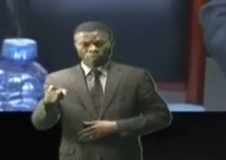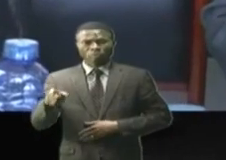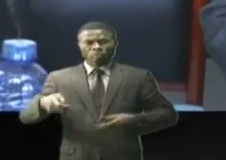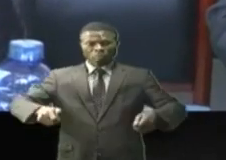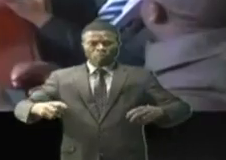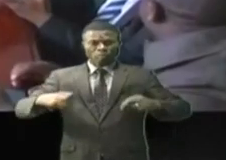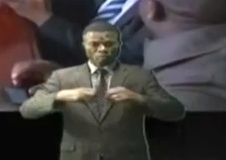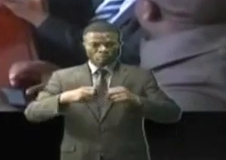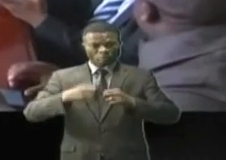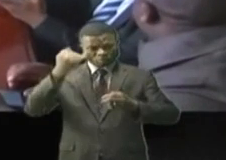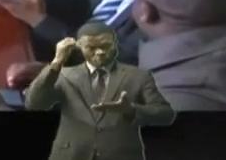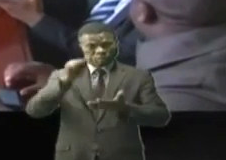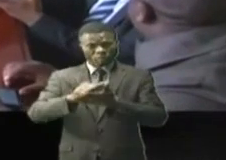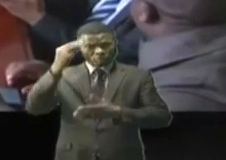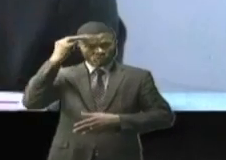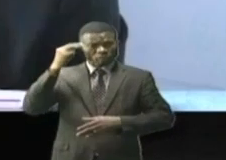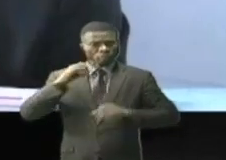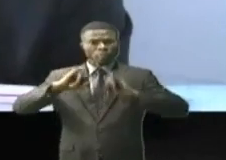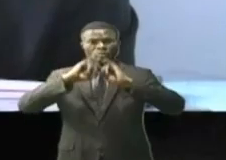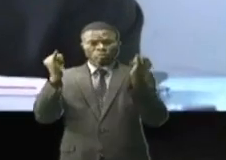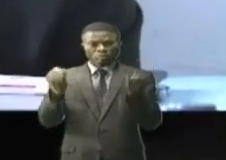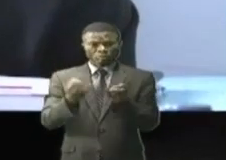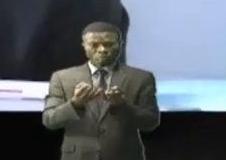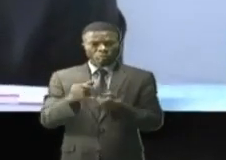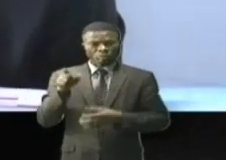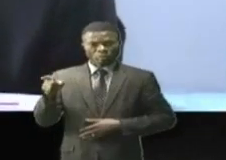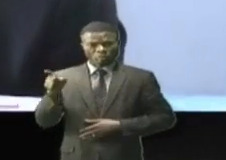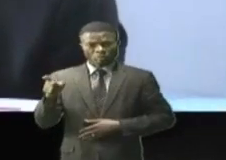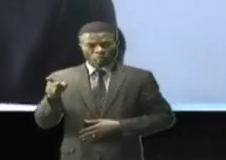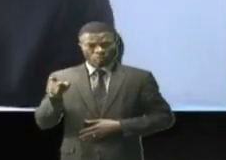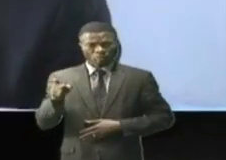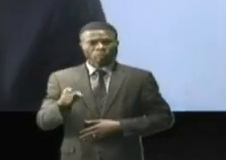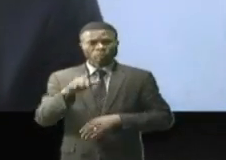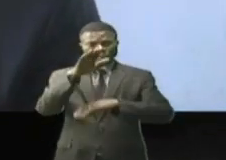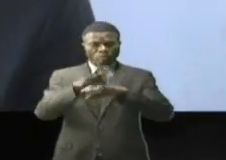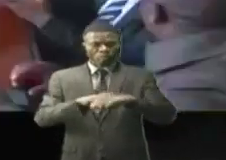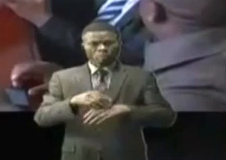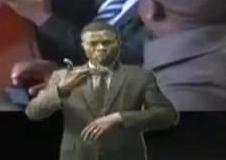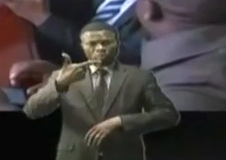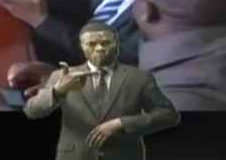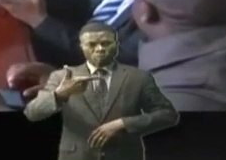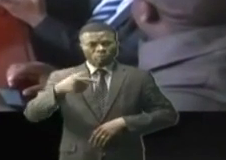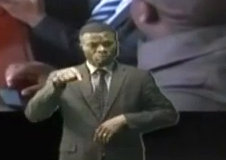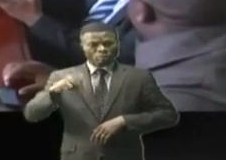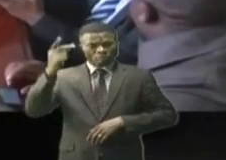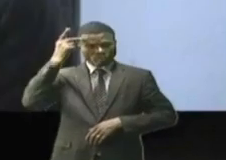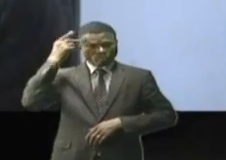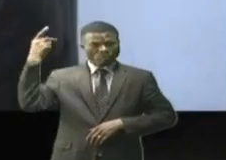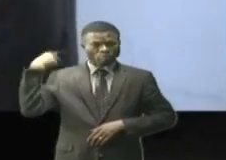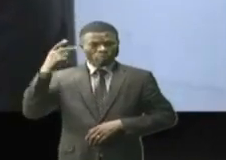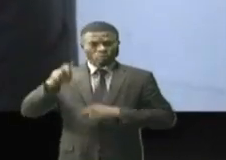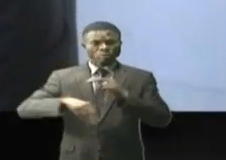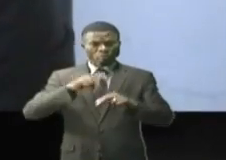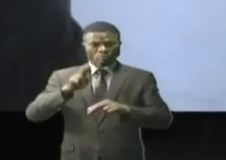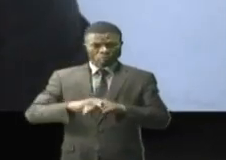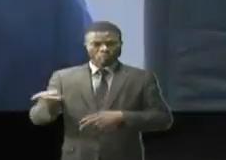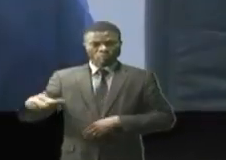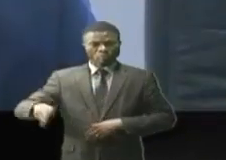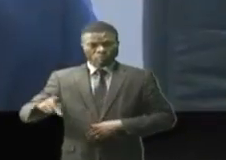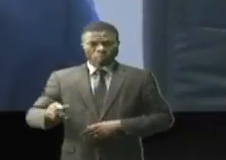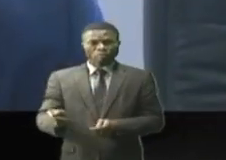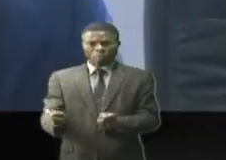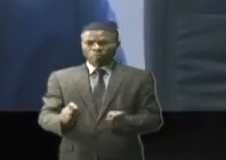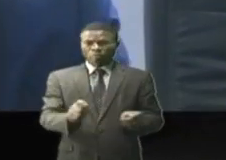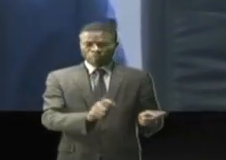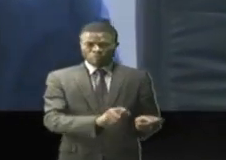C'est dans ces cadres que le ministre de l'Industrie Julien Paluku Kaunga a réuni ce mardi à Kinshasa les députés nationaux des provinces du